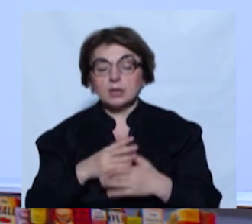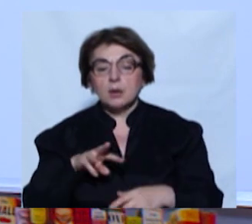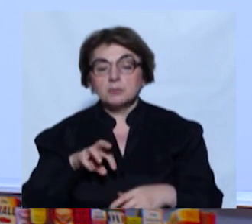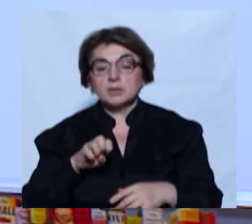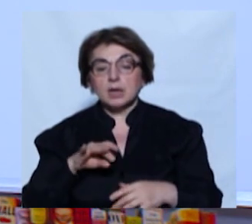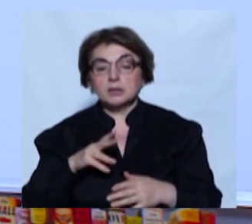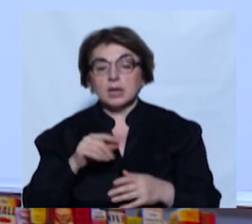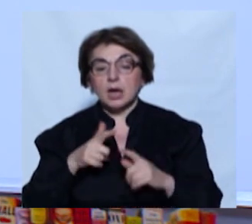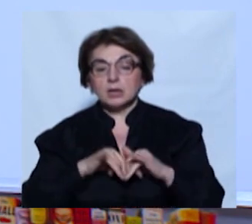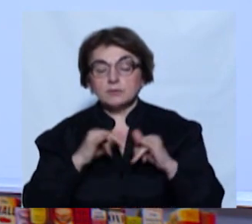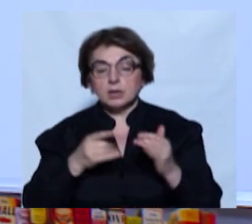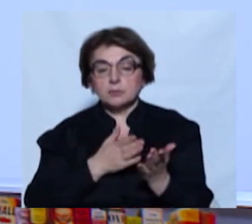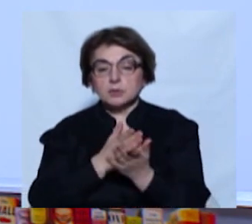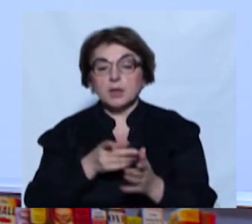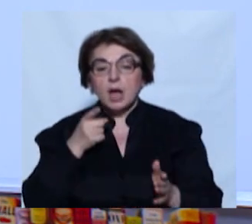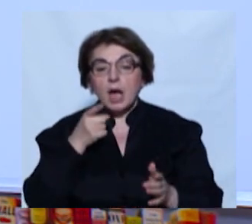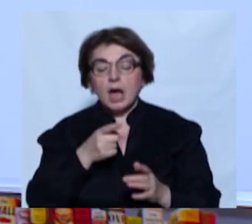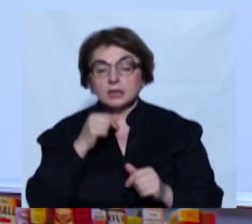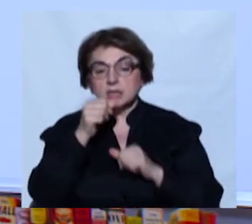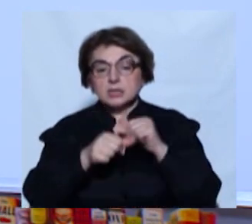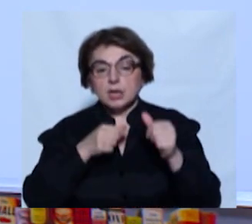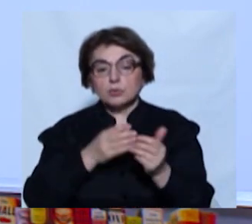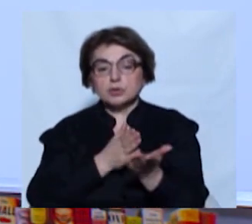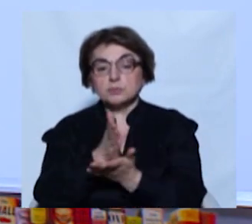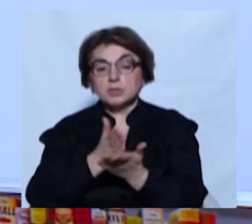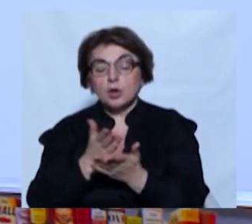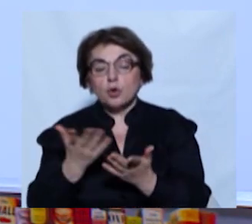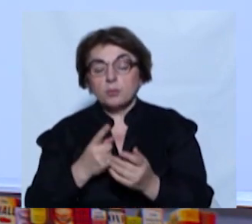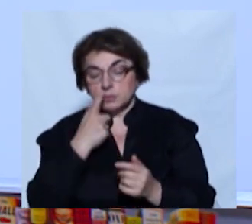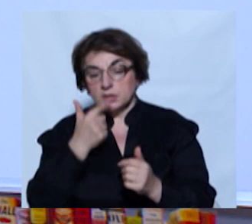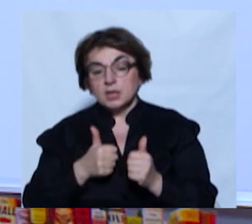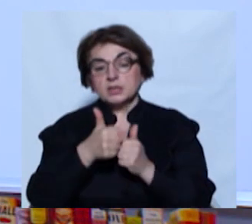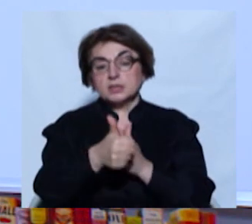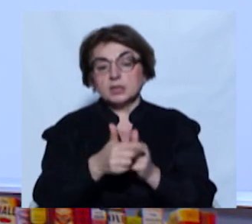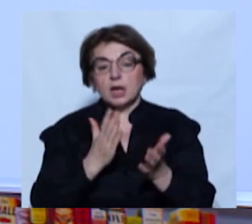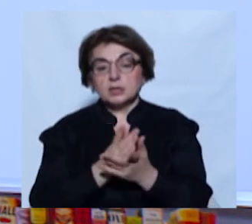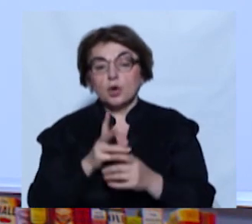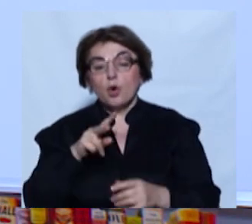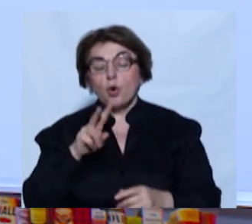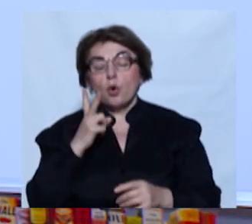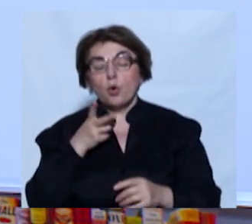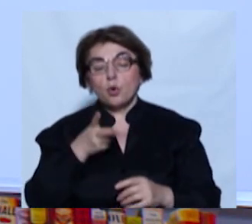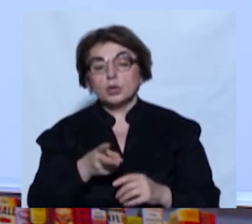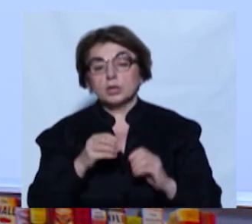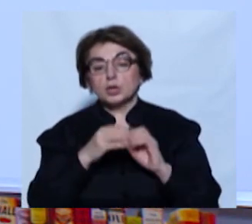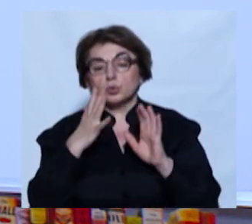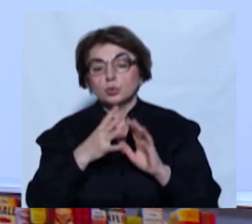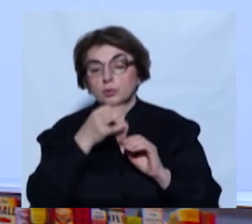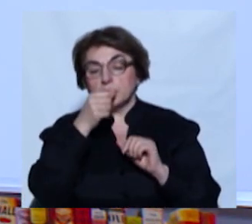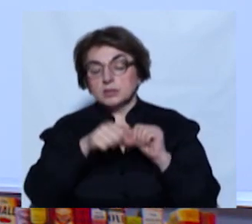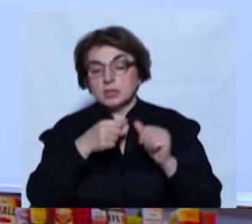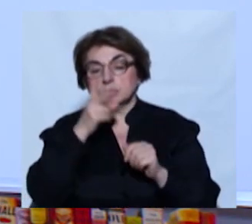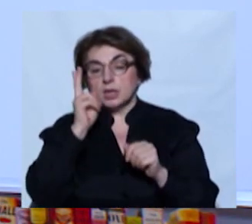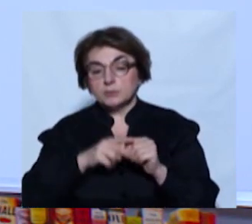განვითარების მიზნებსა და 1000 წლეულის მიზნებს შორის, რომელიც მისი წინამორბედია და 2015 წელს დასრულდა და შემდეგ უკვე